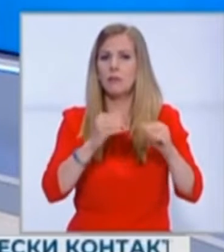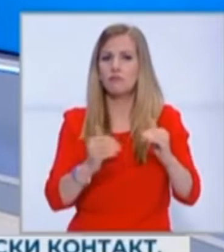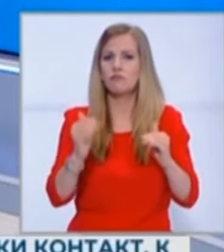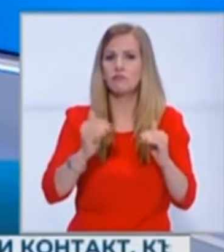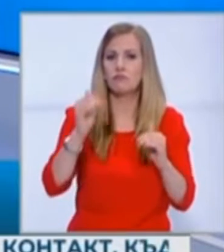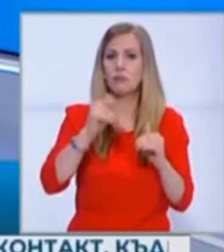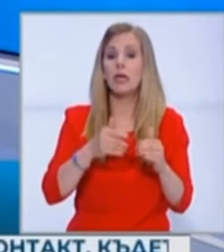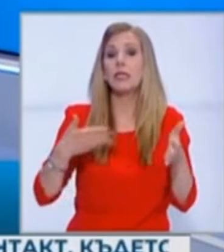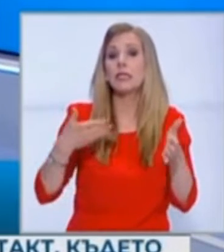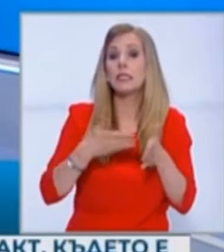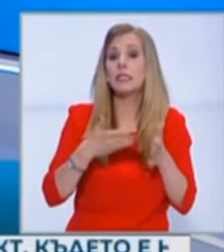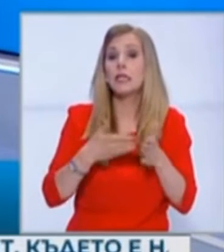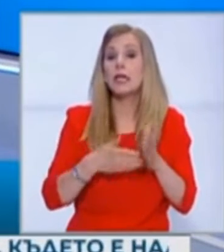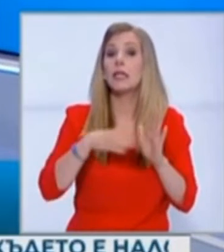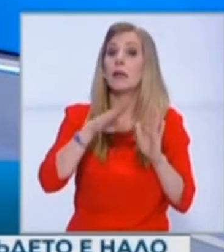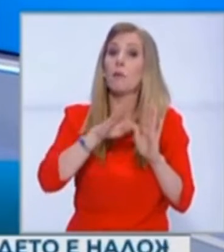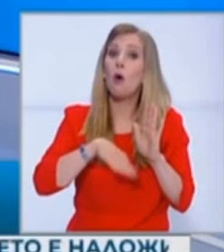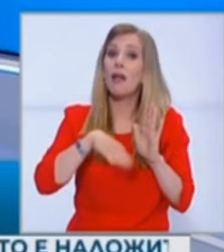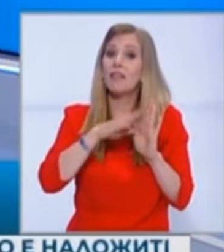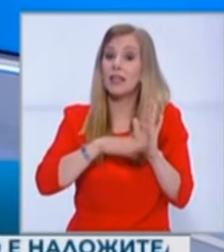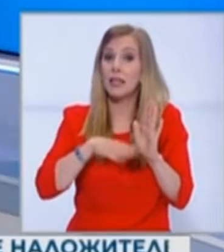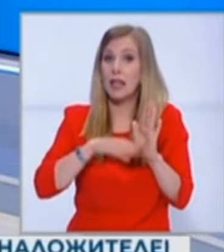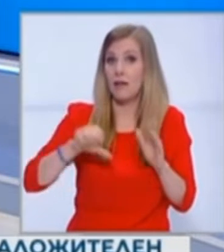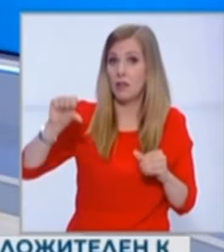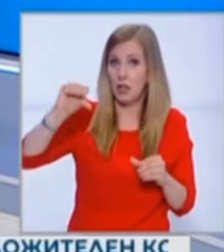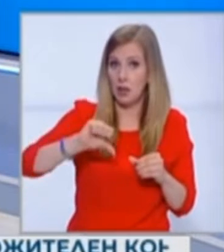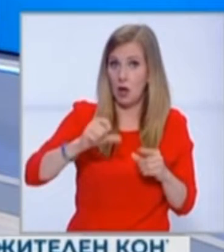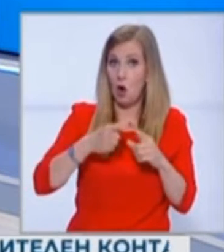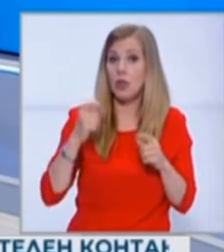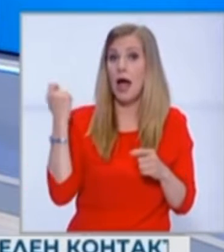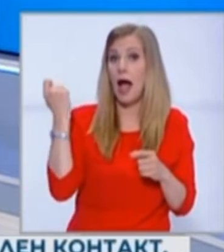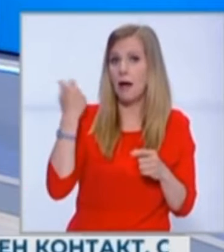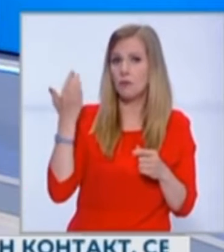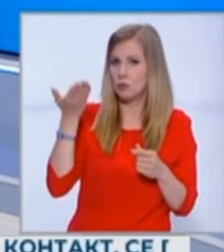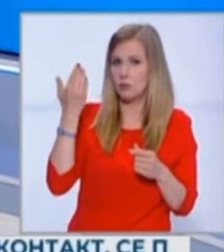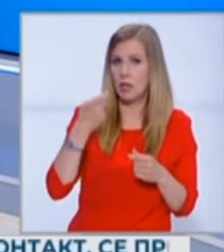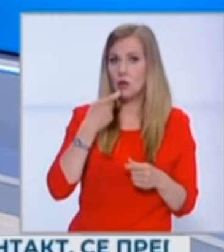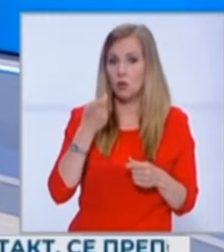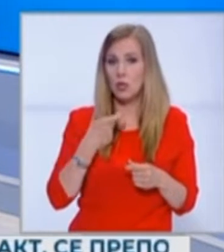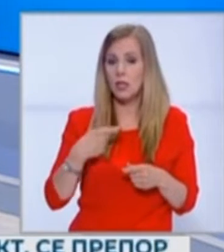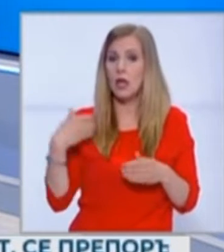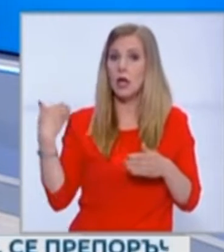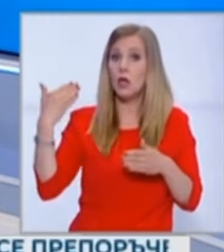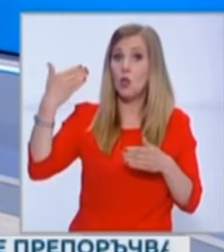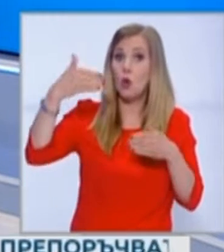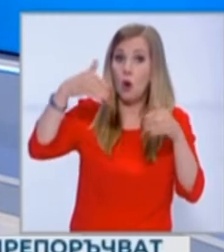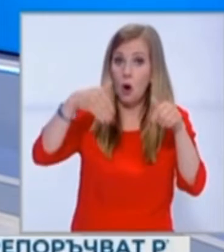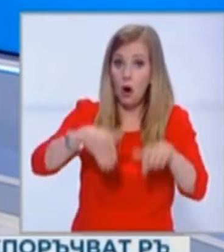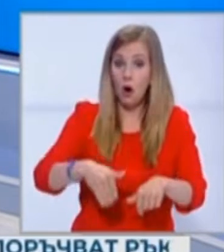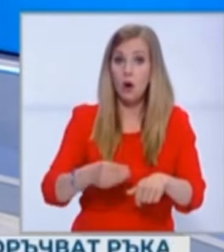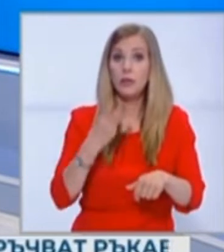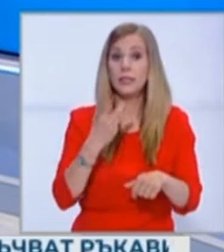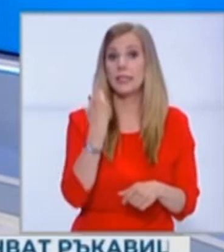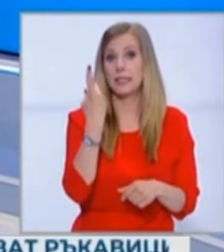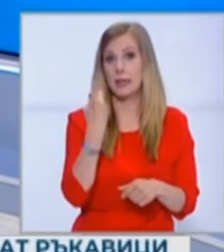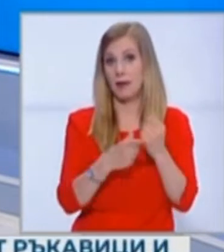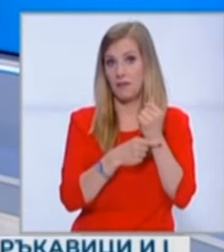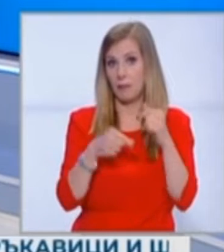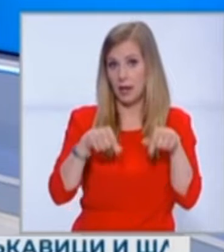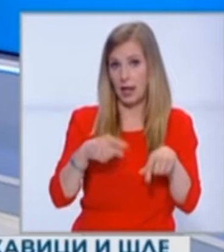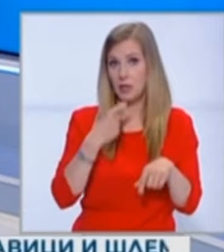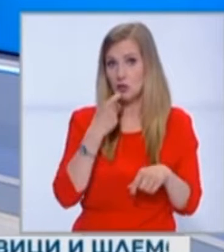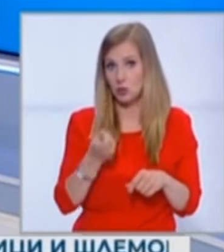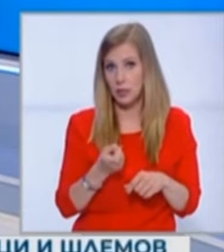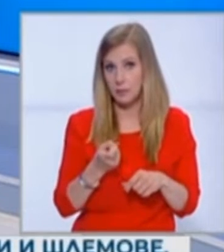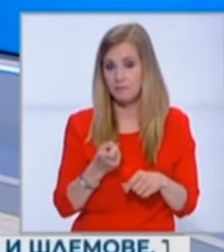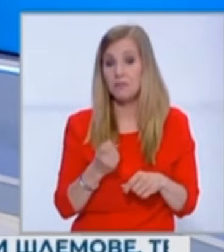заради поевтиняването на природният газ от август, продължение до 31 март тази година. Само